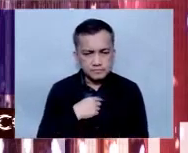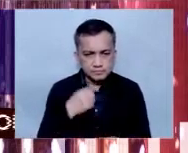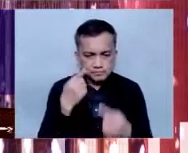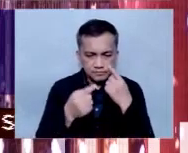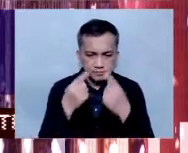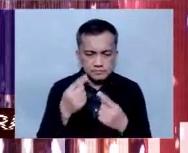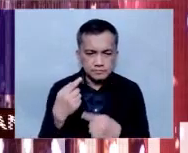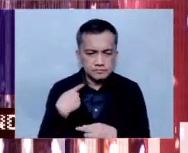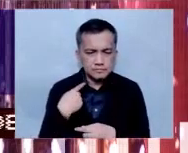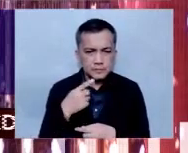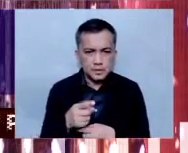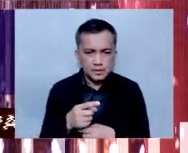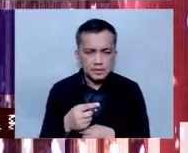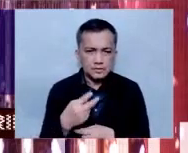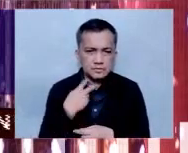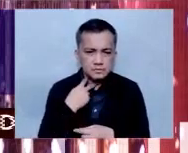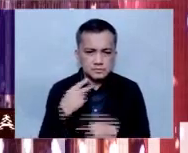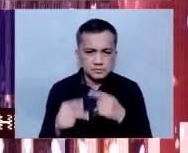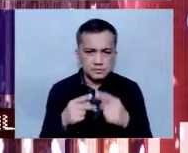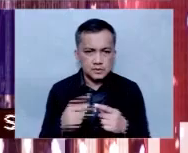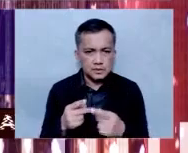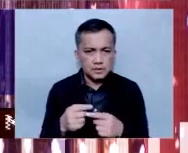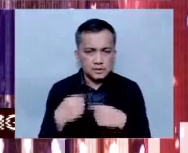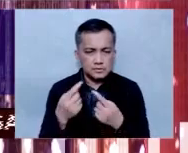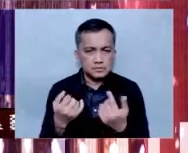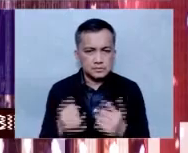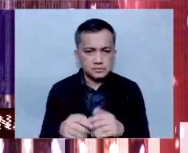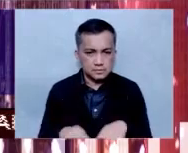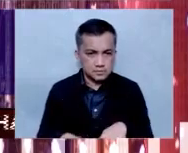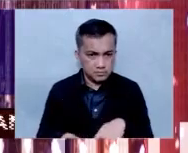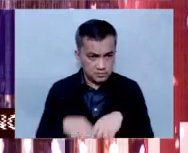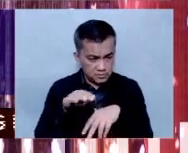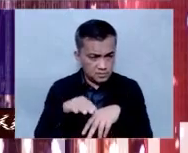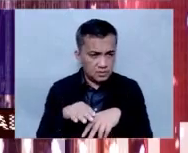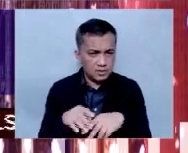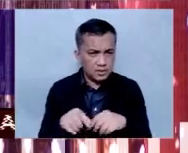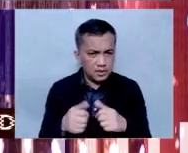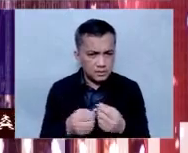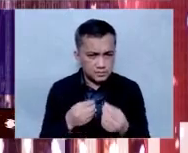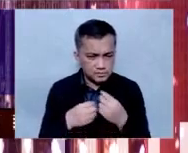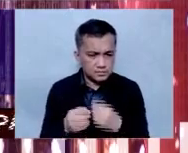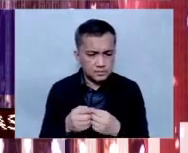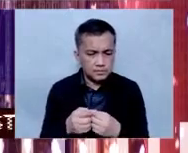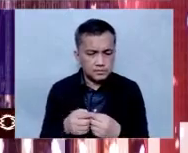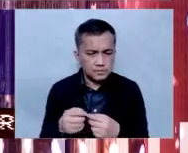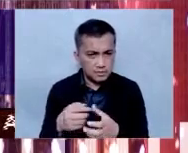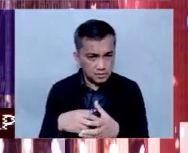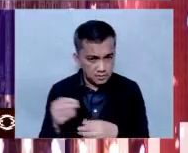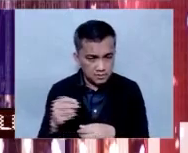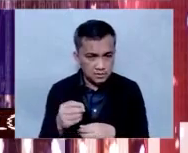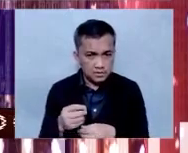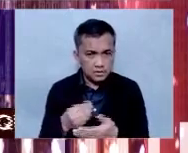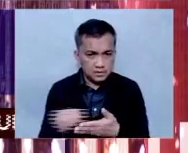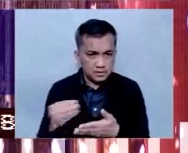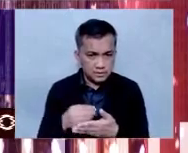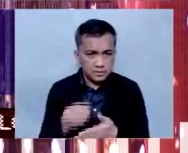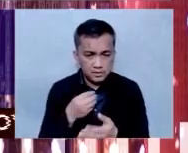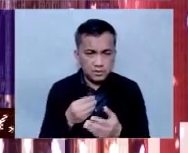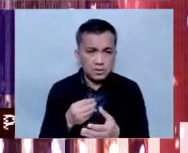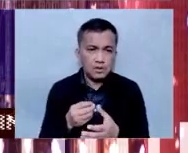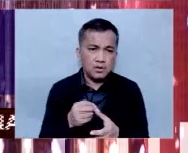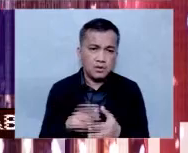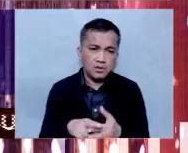tayong mga kapatid hanggang ngayon na lubog sa baha? Paano yung pagkain nila? Nakakalabas ba sila para makabili ng pagkain, or meron